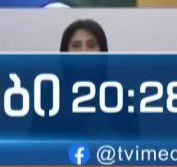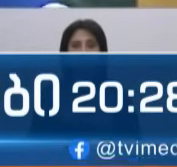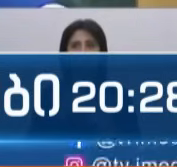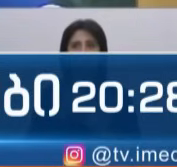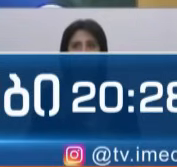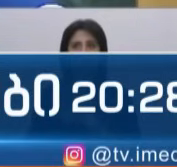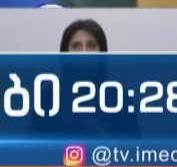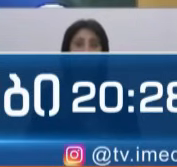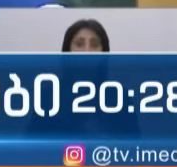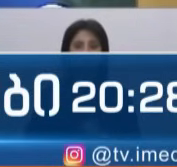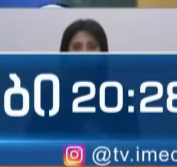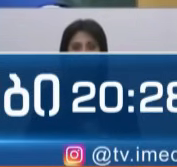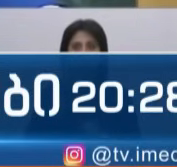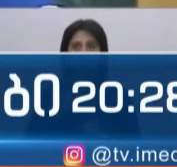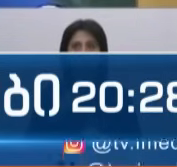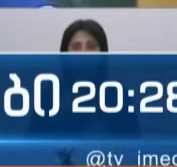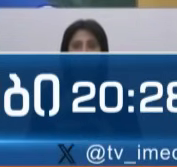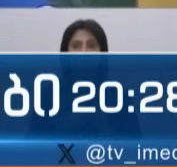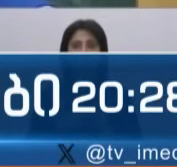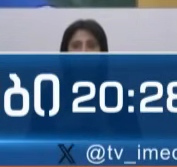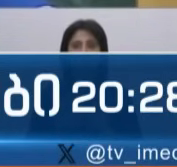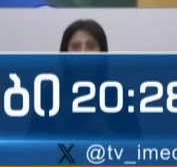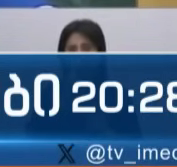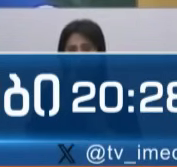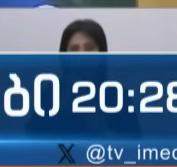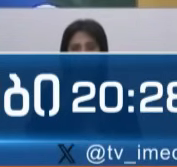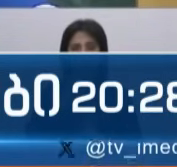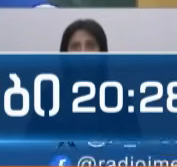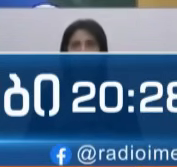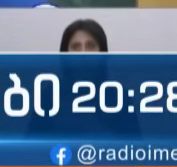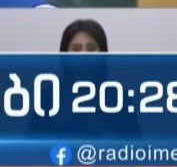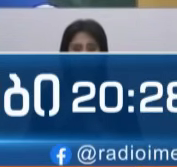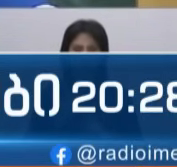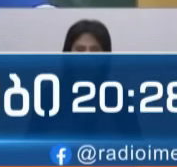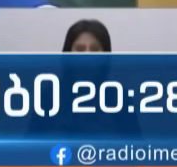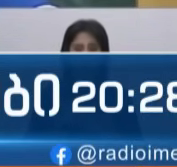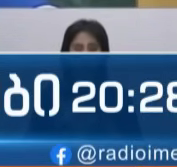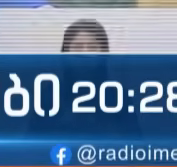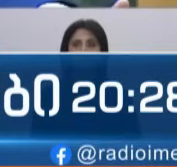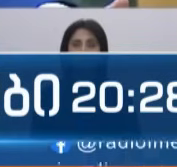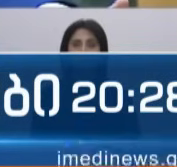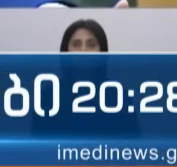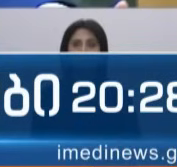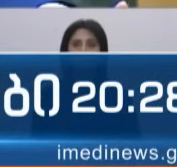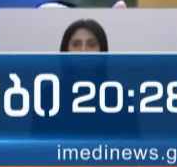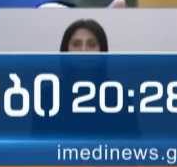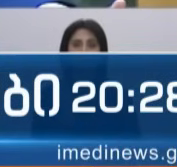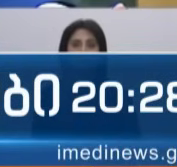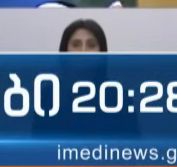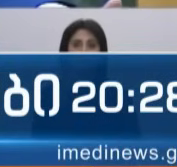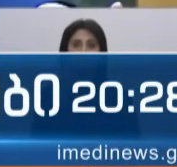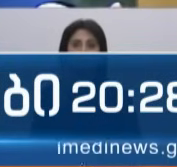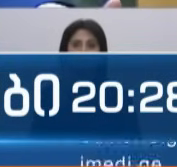წელს, რაც გააკეთა მაშინდელმა ხელისუფლებამ, მე შევაფასე როგორც ღალატი და შემიძლია კიდევ ერთხელ გავიმეორო. სამხრეთ